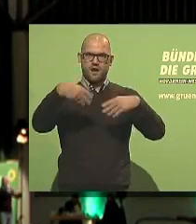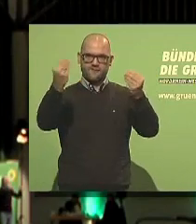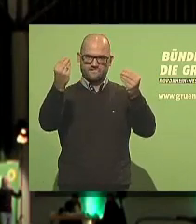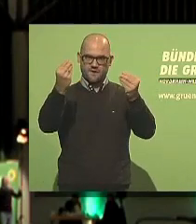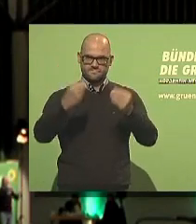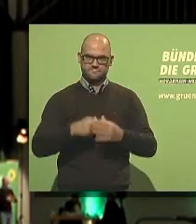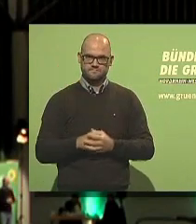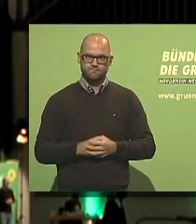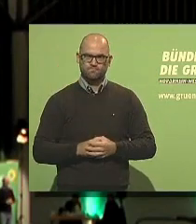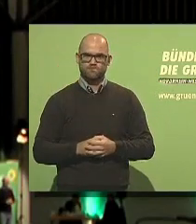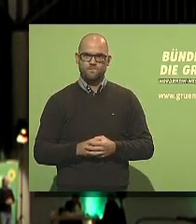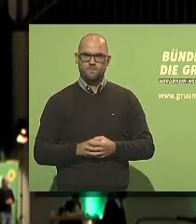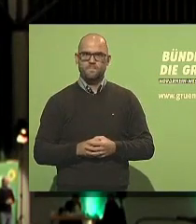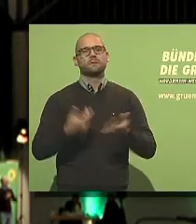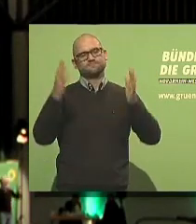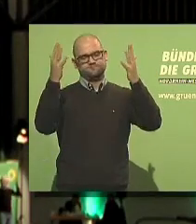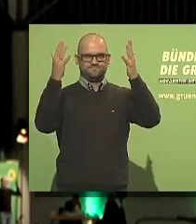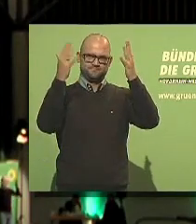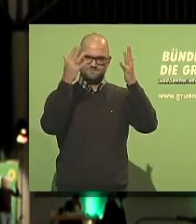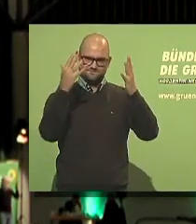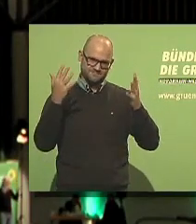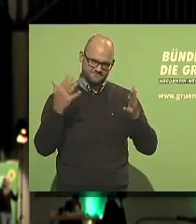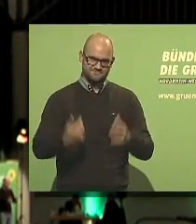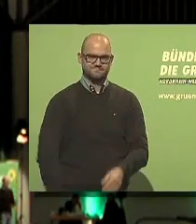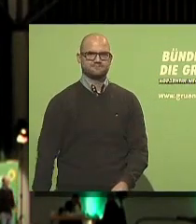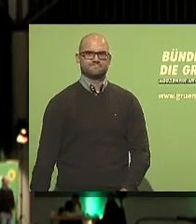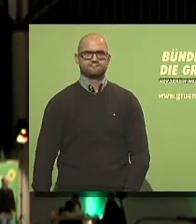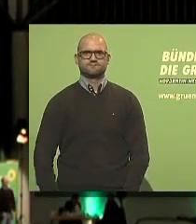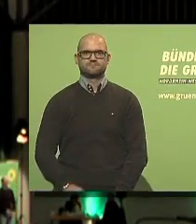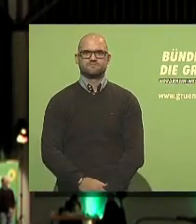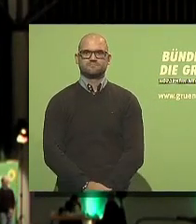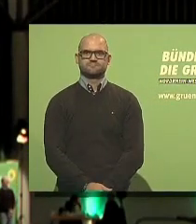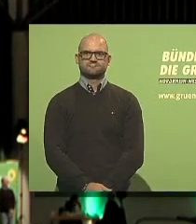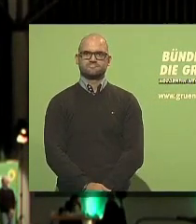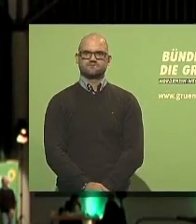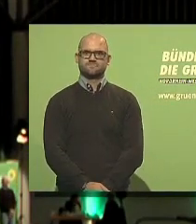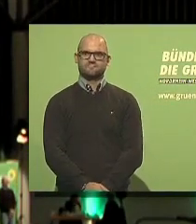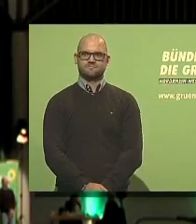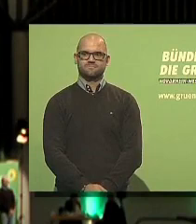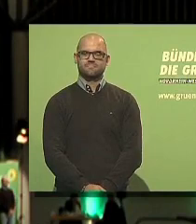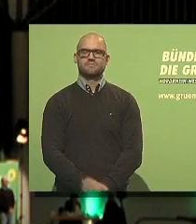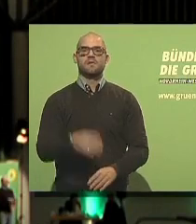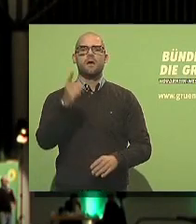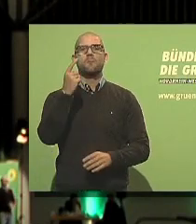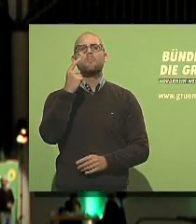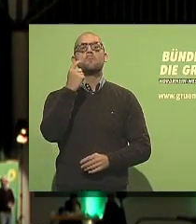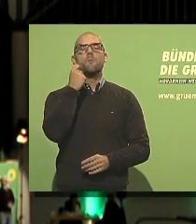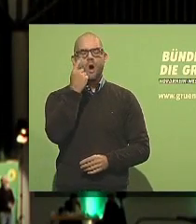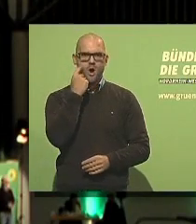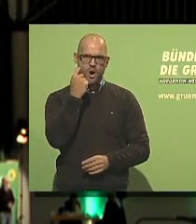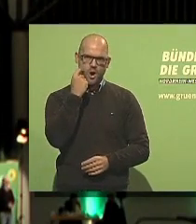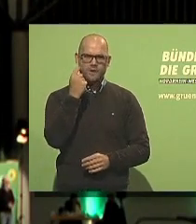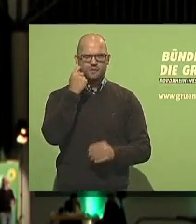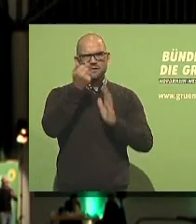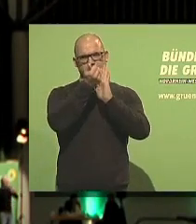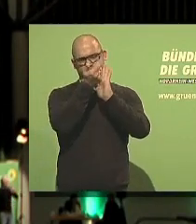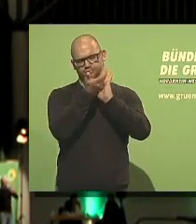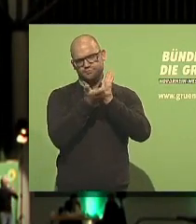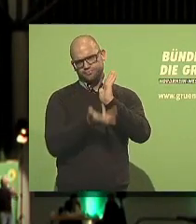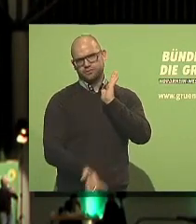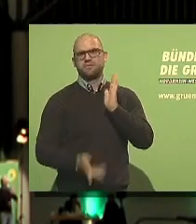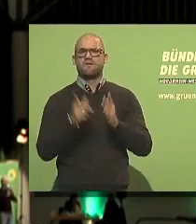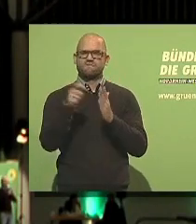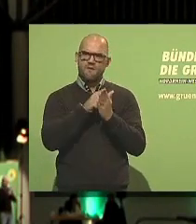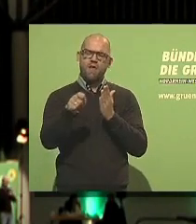Wir haben ja morgen... Wir haben morgen ja wiederum eine ganze Reihe von